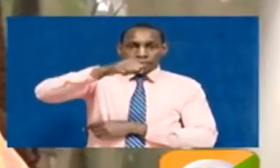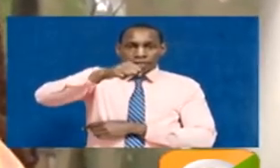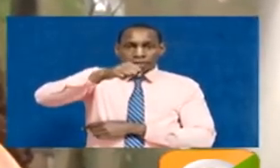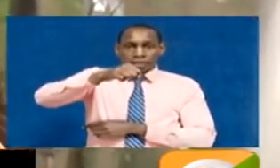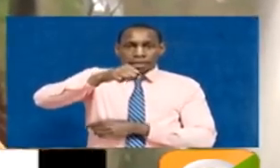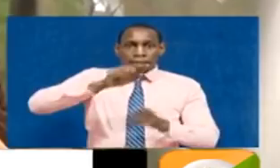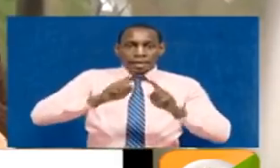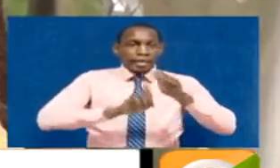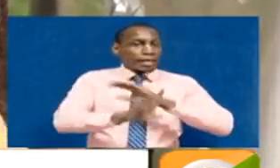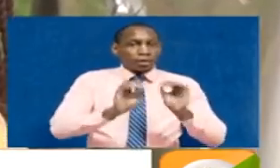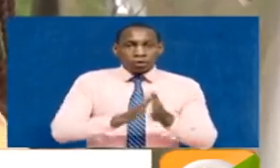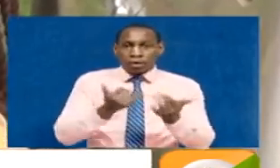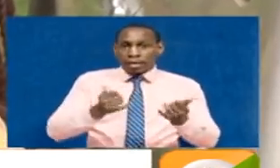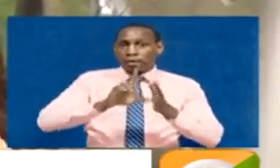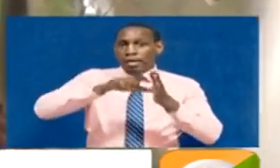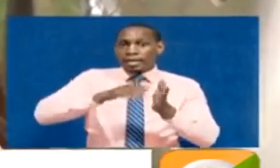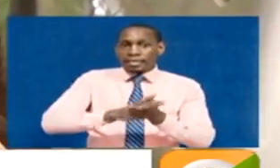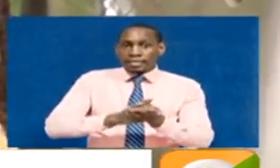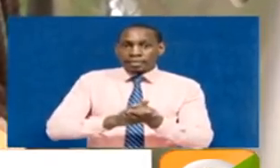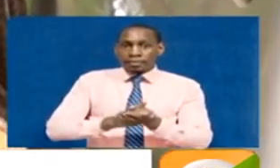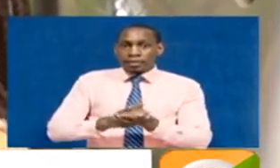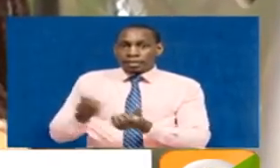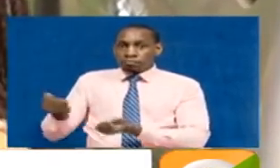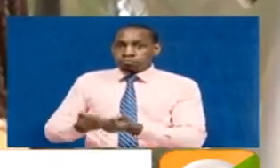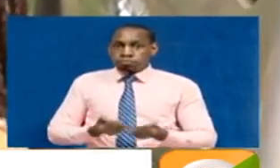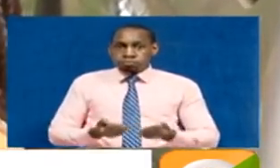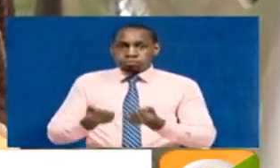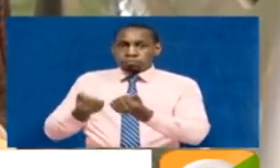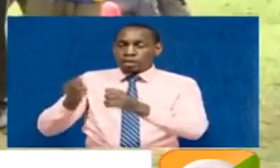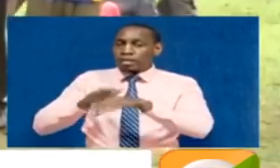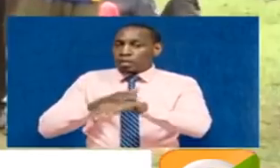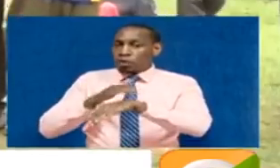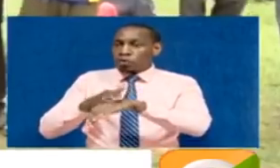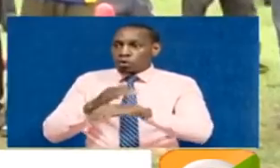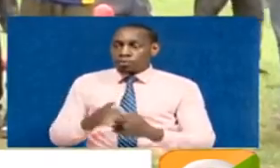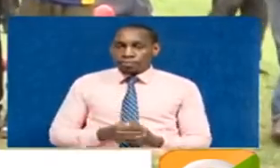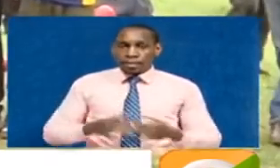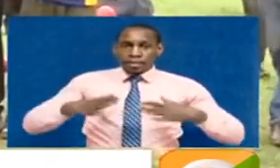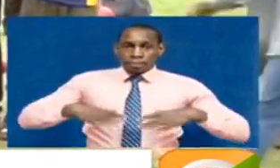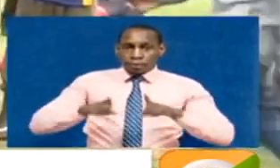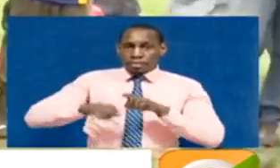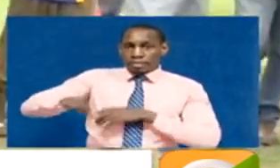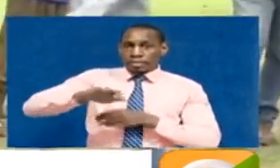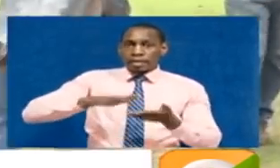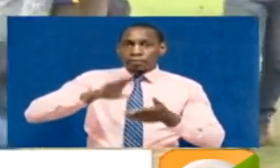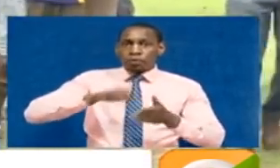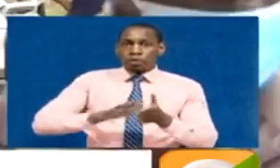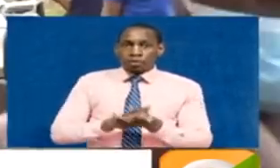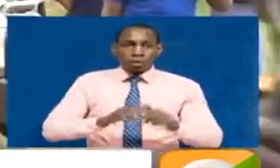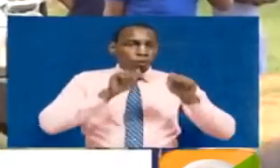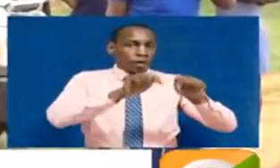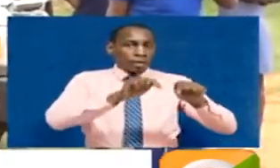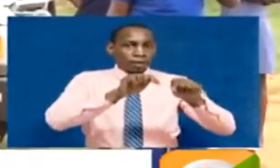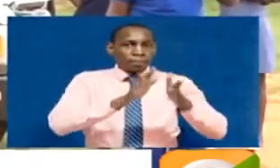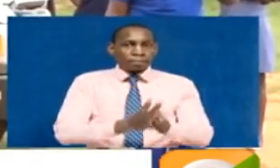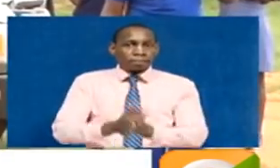lakini hawakuingia. Alafu baadaye wakachukua gari, wakatoka mwendo polepole. Wakazi wa eneo hilo aidha wameilimbikizia